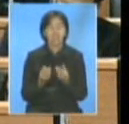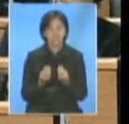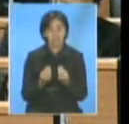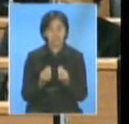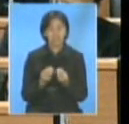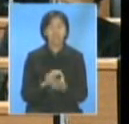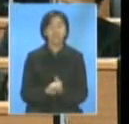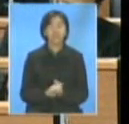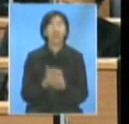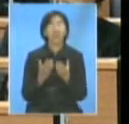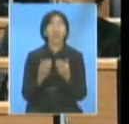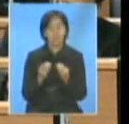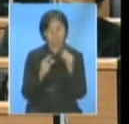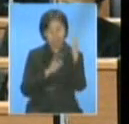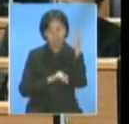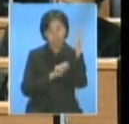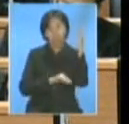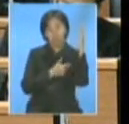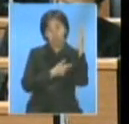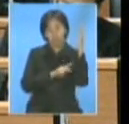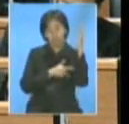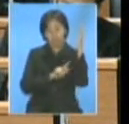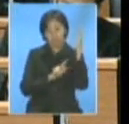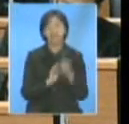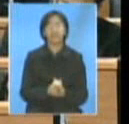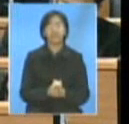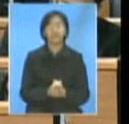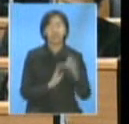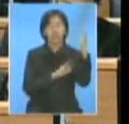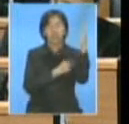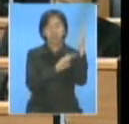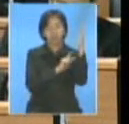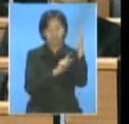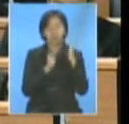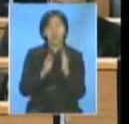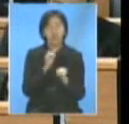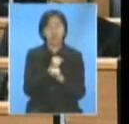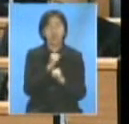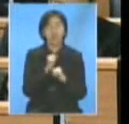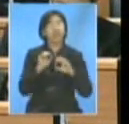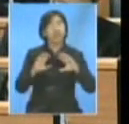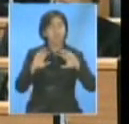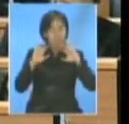ในจังหวัดภูเก็ตมีการทุจริตโดยมีราชการ